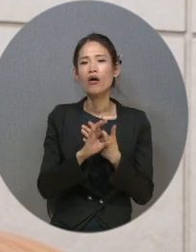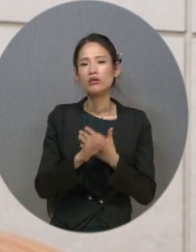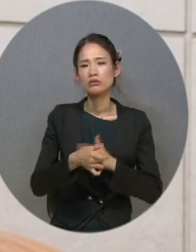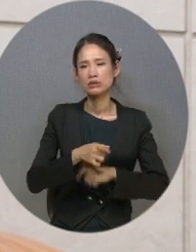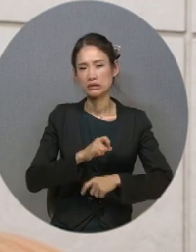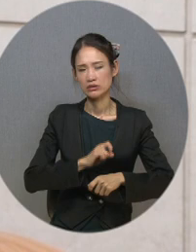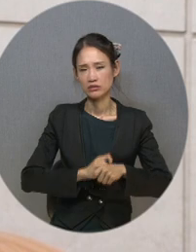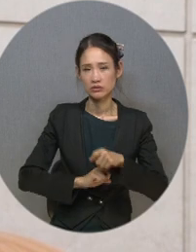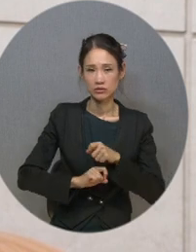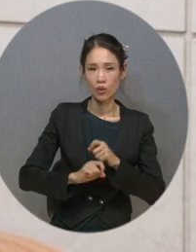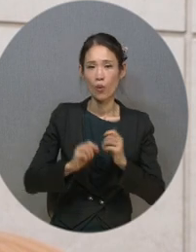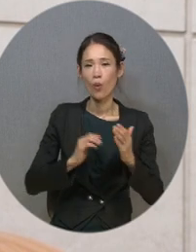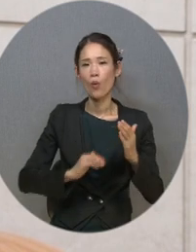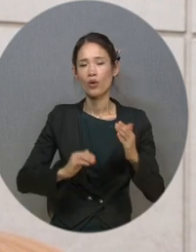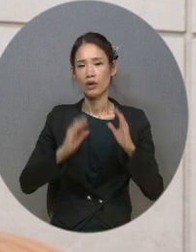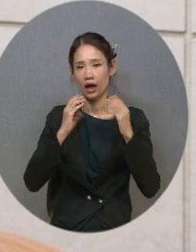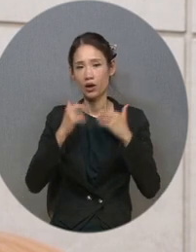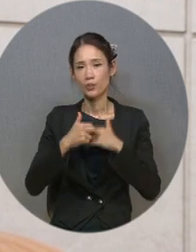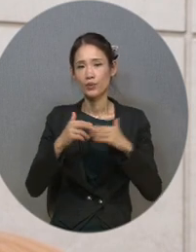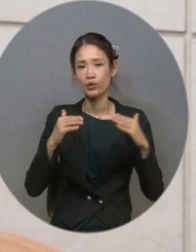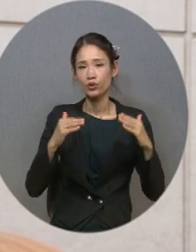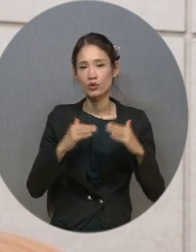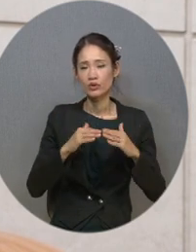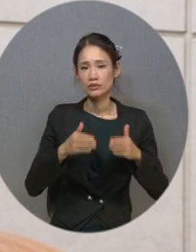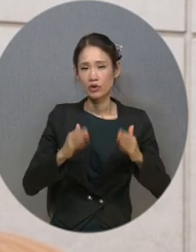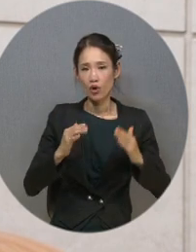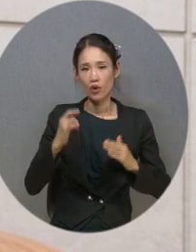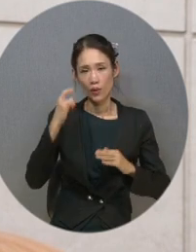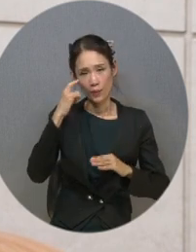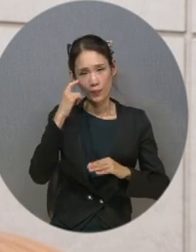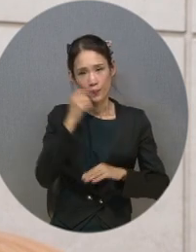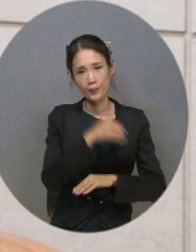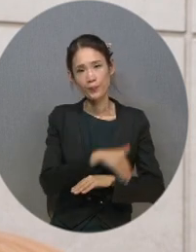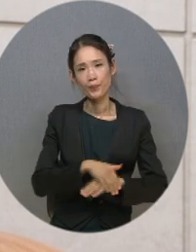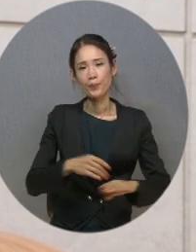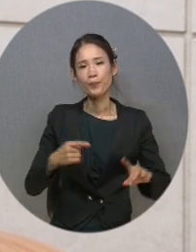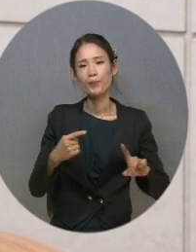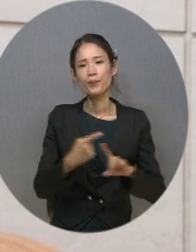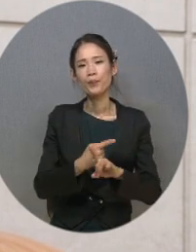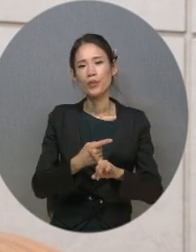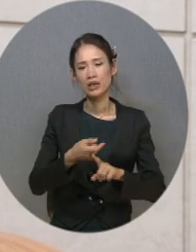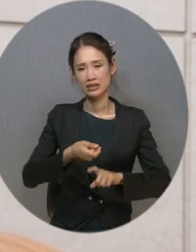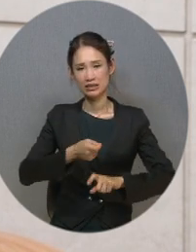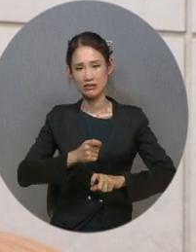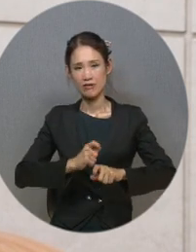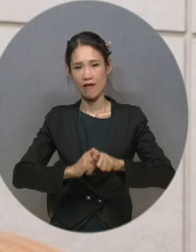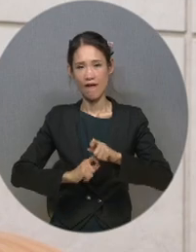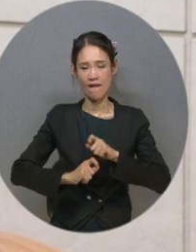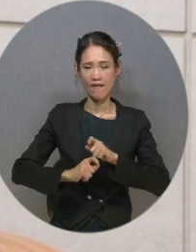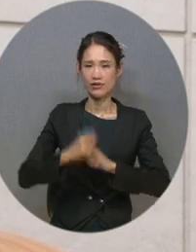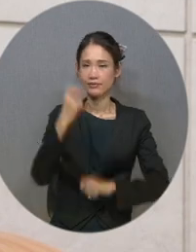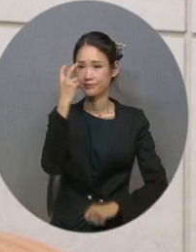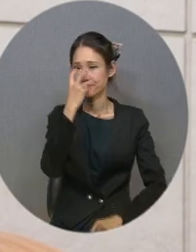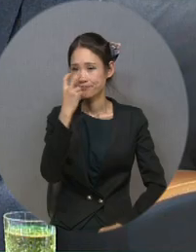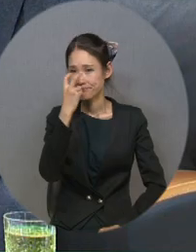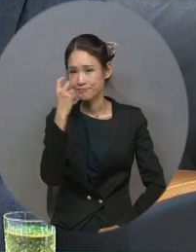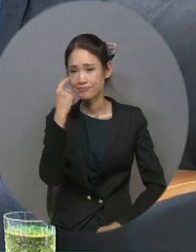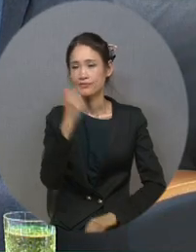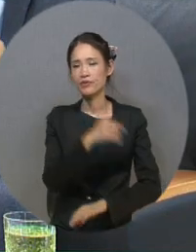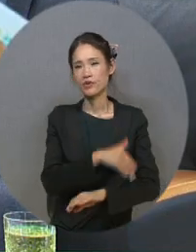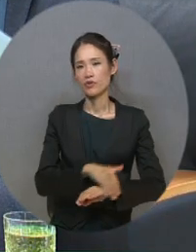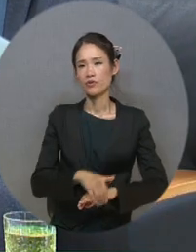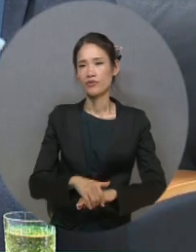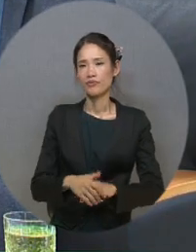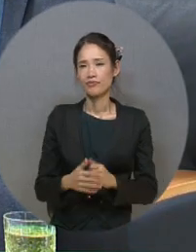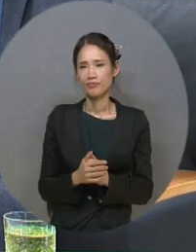적극적으로 공립 아동병원을 설립하는 방안을 적극 검토할 그런 계획으로 갖고 있습니다.